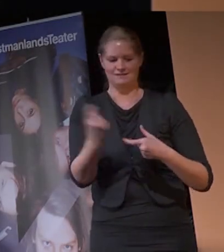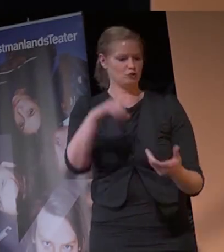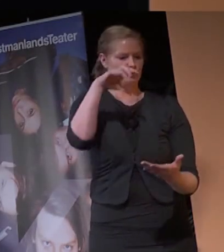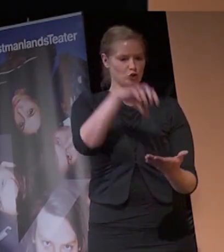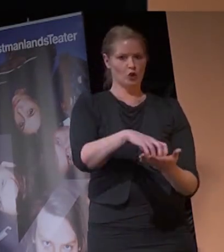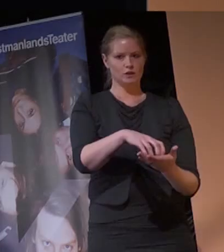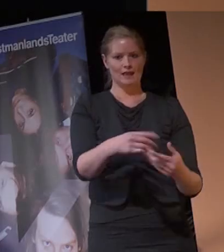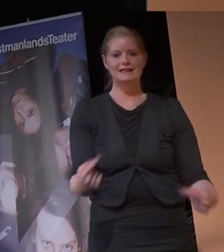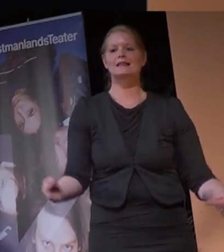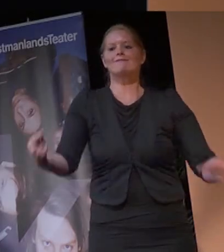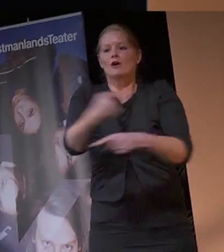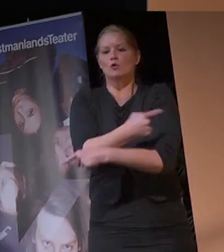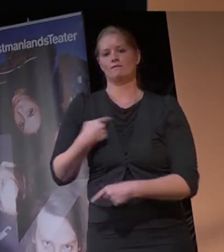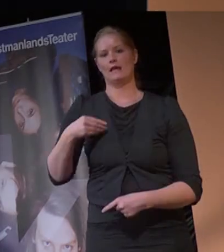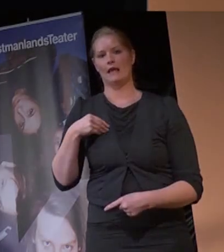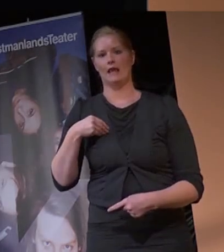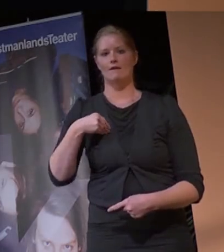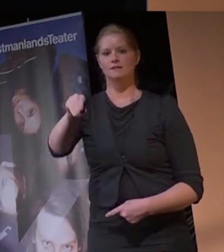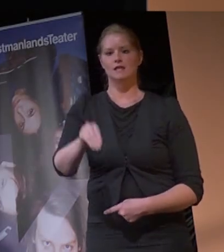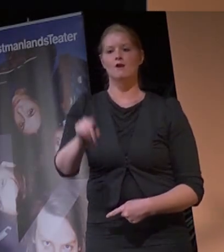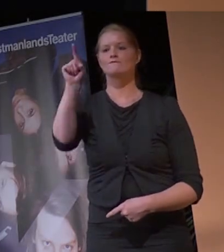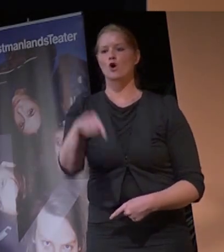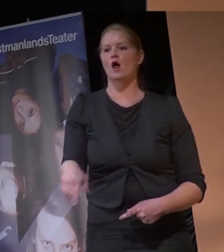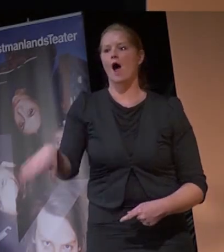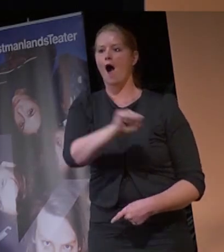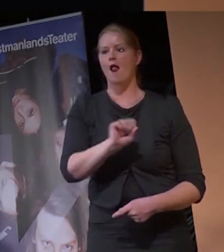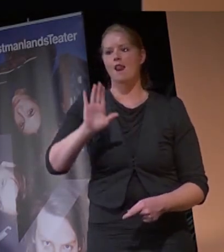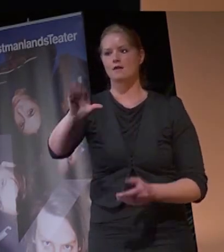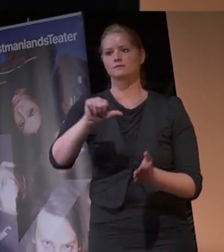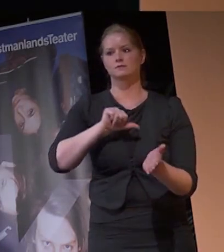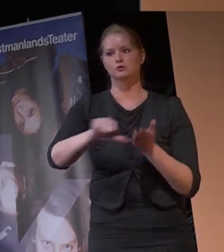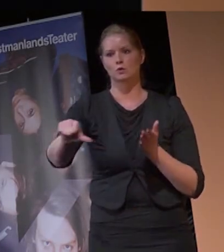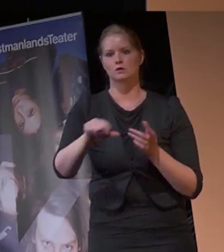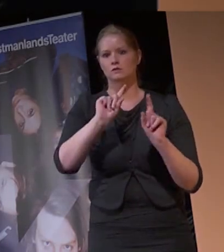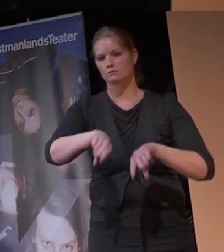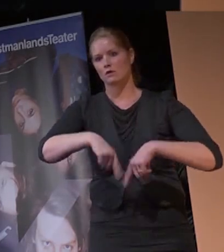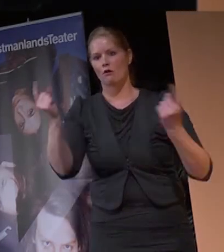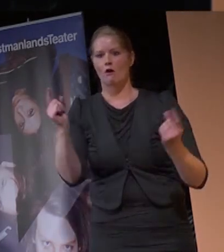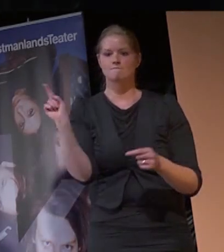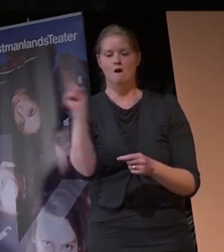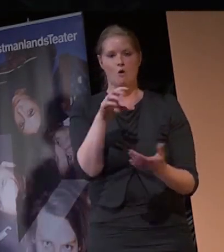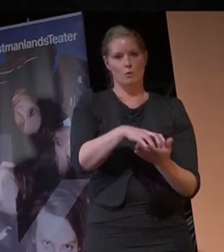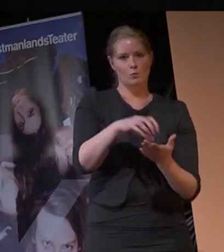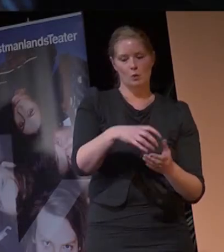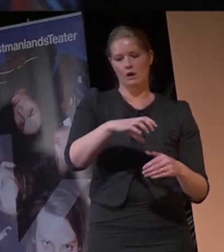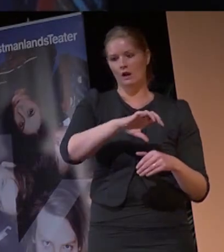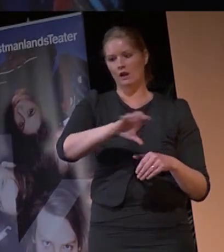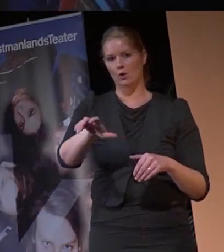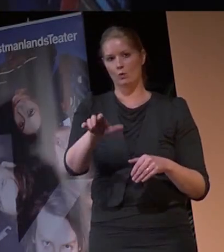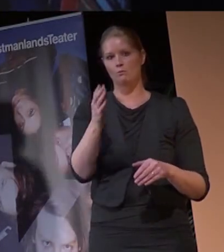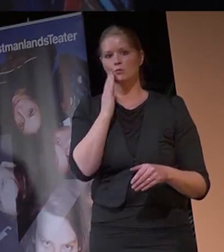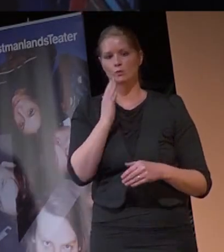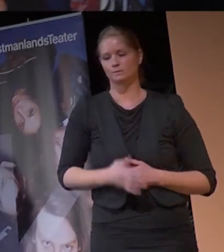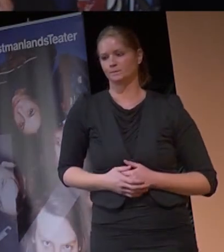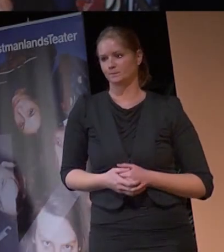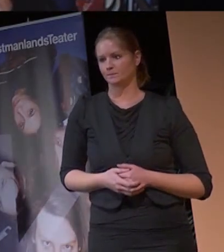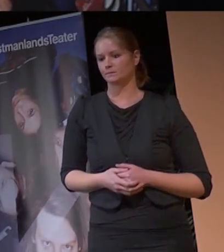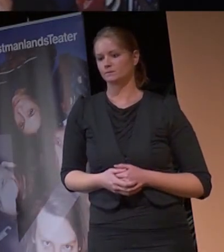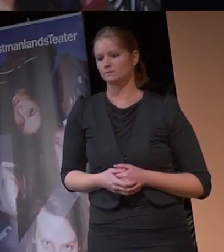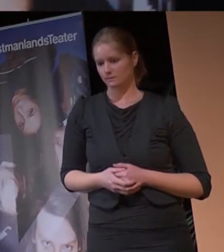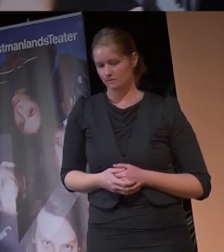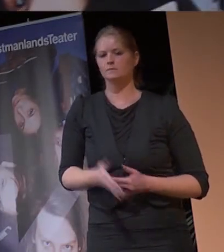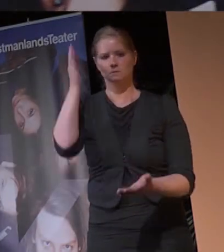otroligt tacksamma och glada för att det finns en regering som vill investera detta, så att vi inte låter det fortsätta att vara så ojämlikt. Det är jättebra, Gävle.